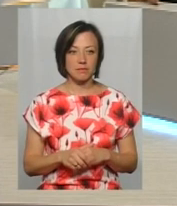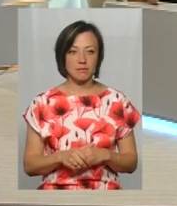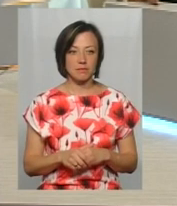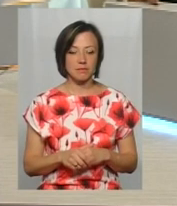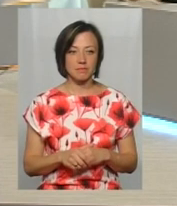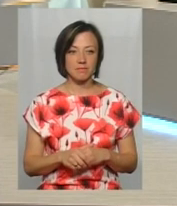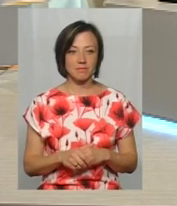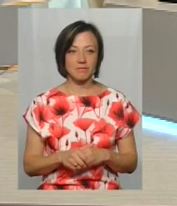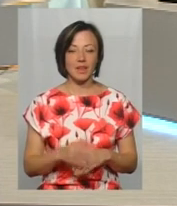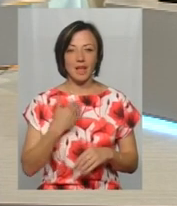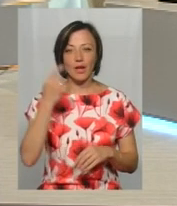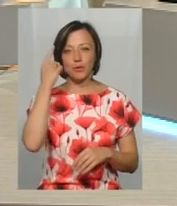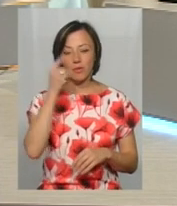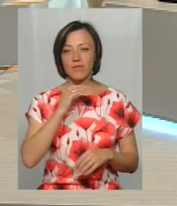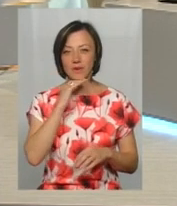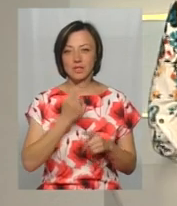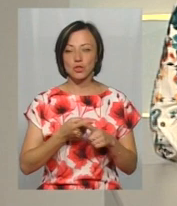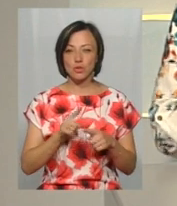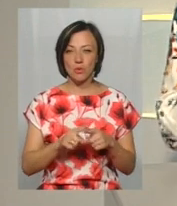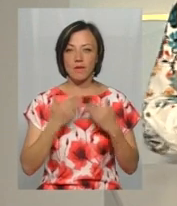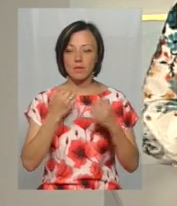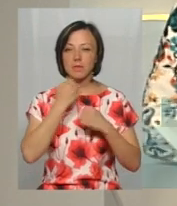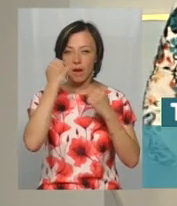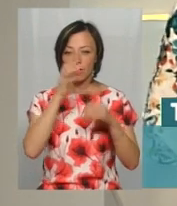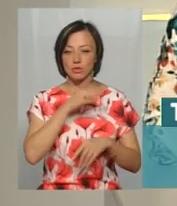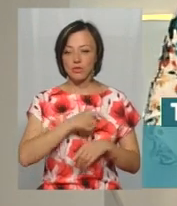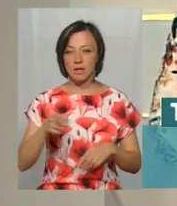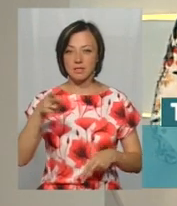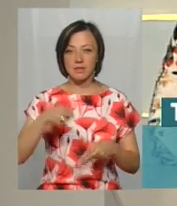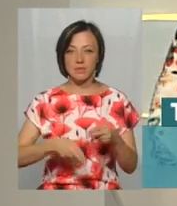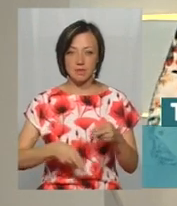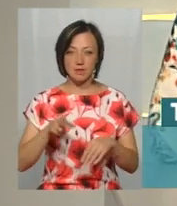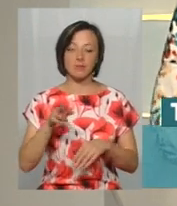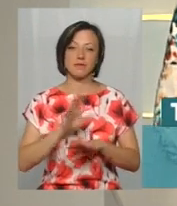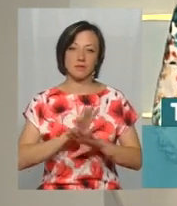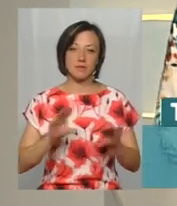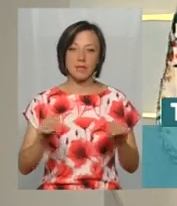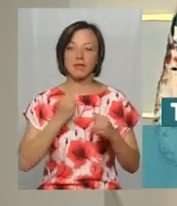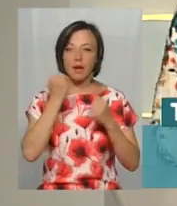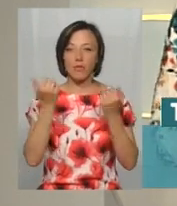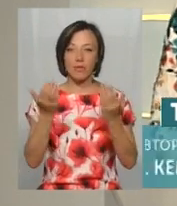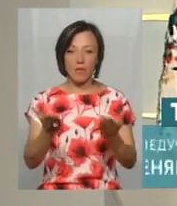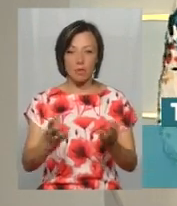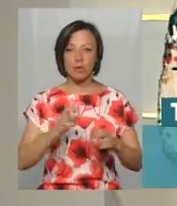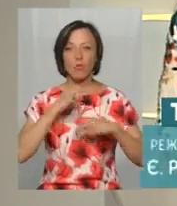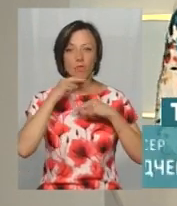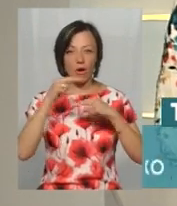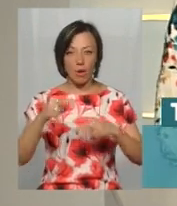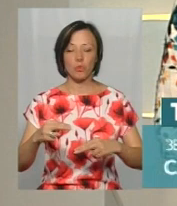Що ж, я думаю, вистачить цього. Я вам дякую, тому що час нашого ефіру вже вичерпано. Дякую глядачам за